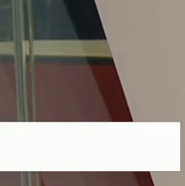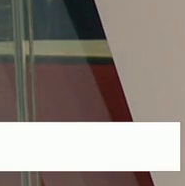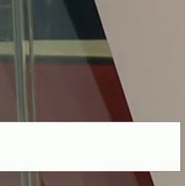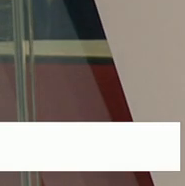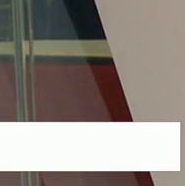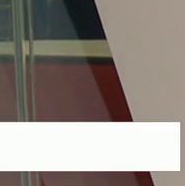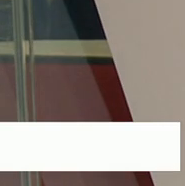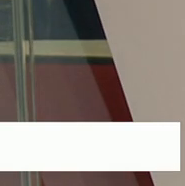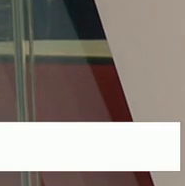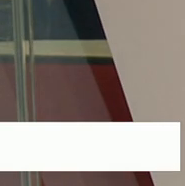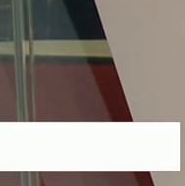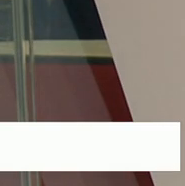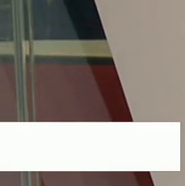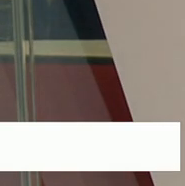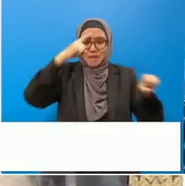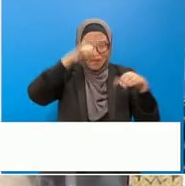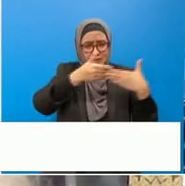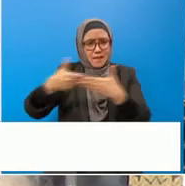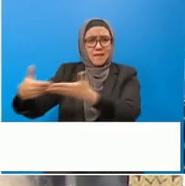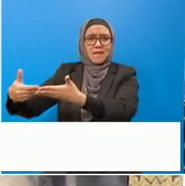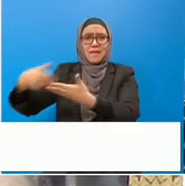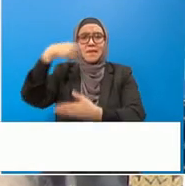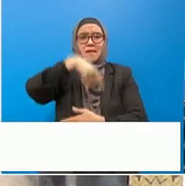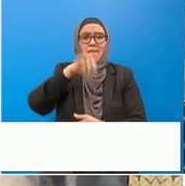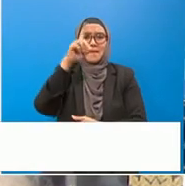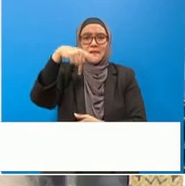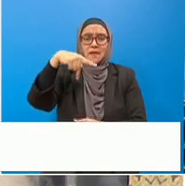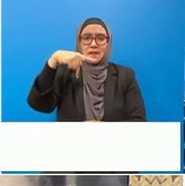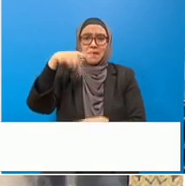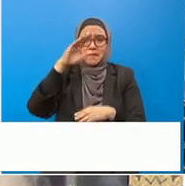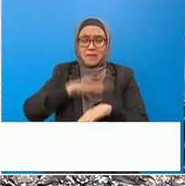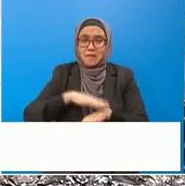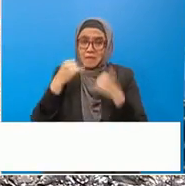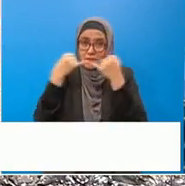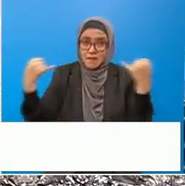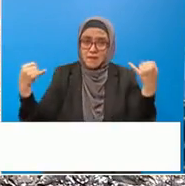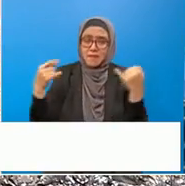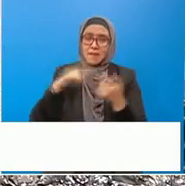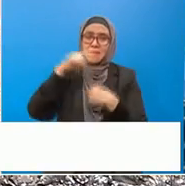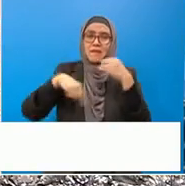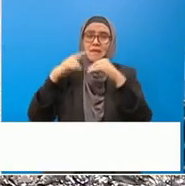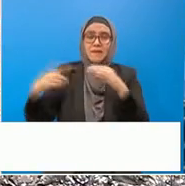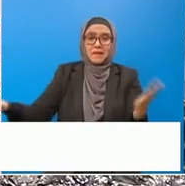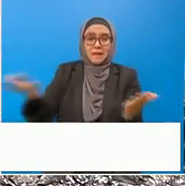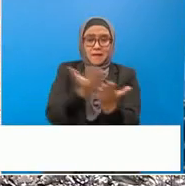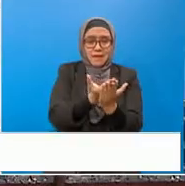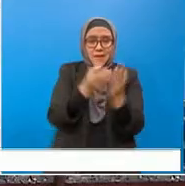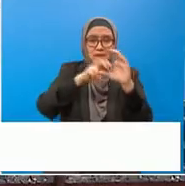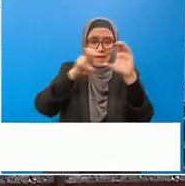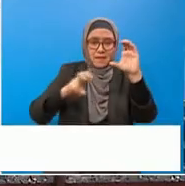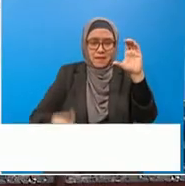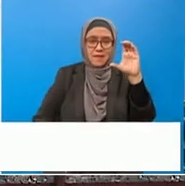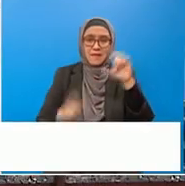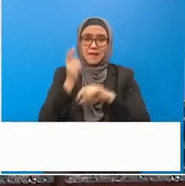di Dewan Rakyat pada Isnin. Mengenai cadangan yang berhormat Lumut tadi, KPT baru-baru ini